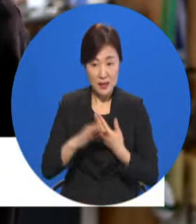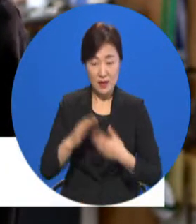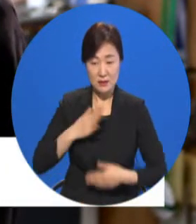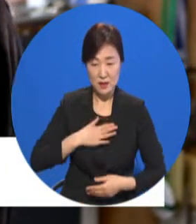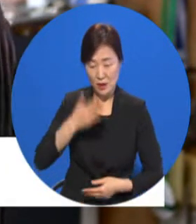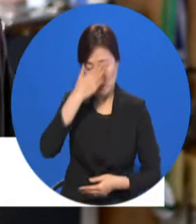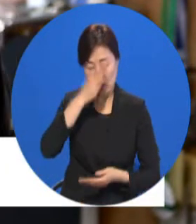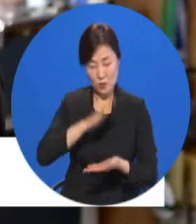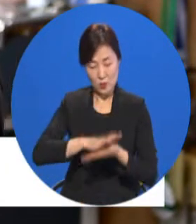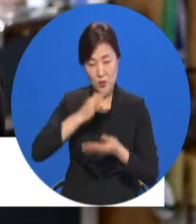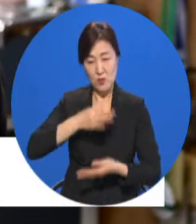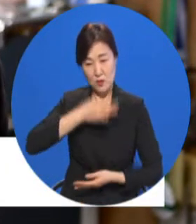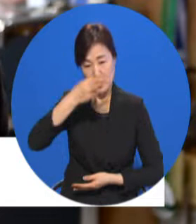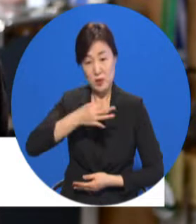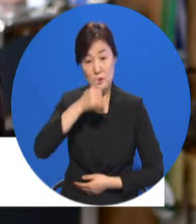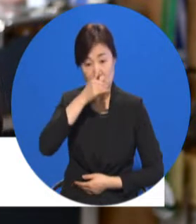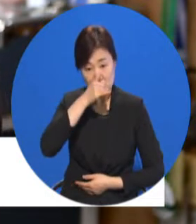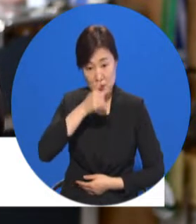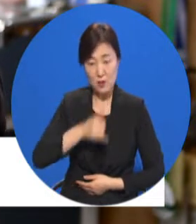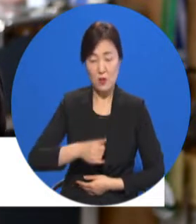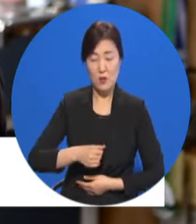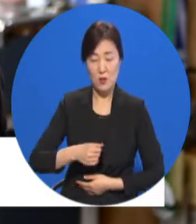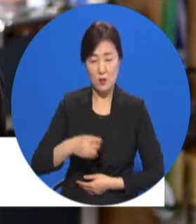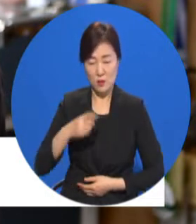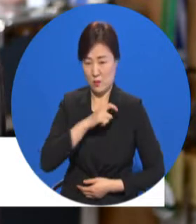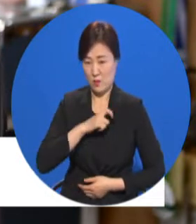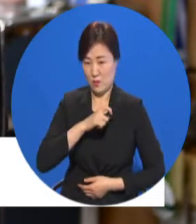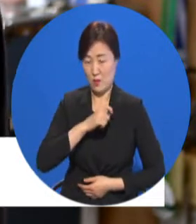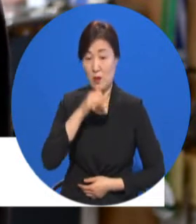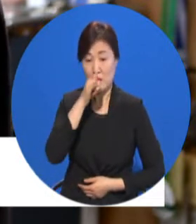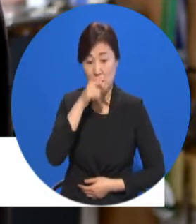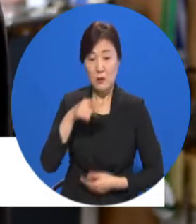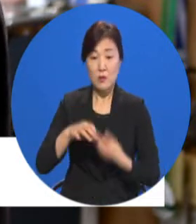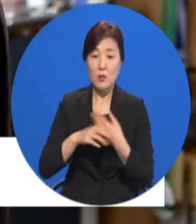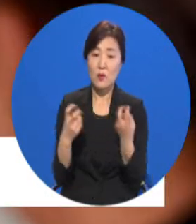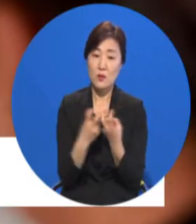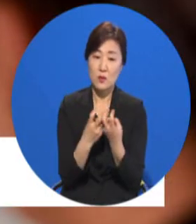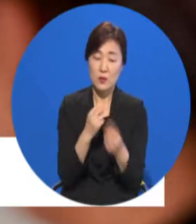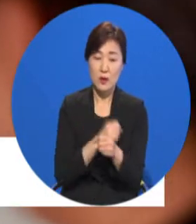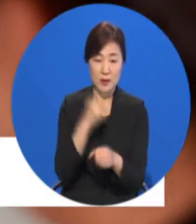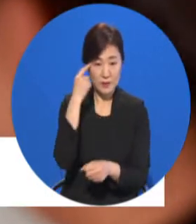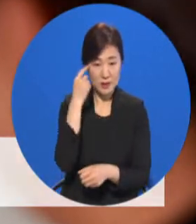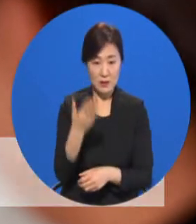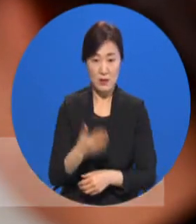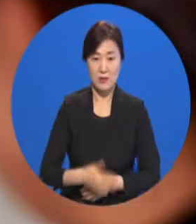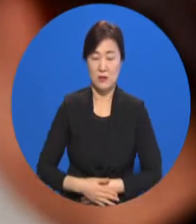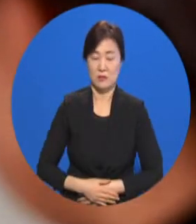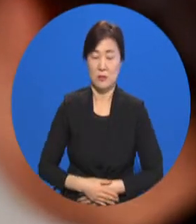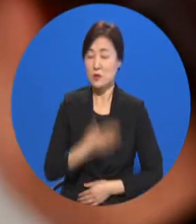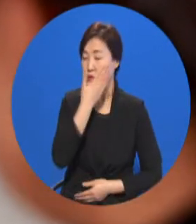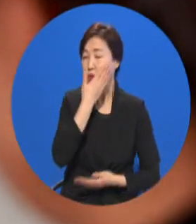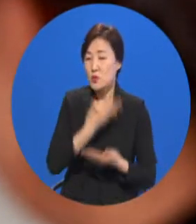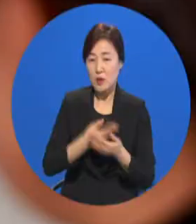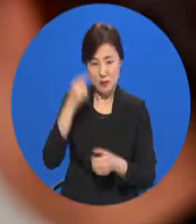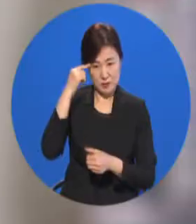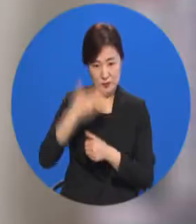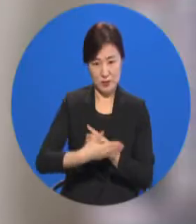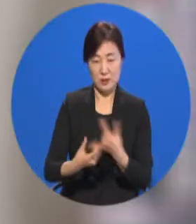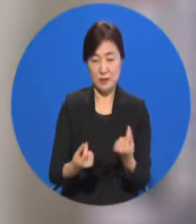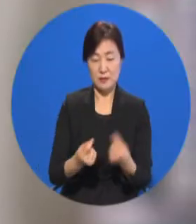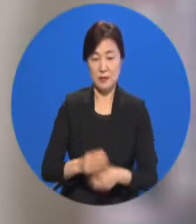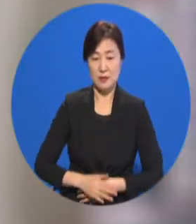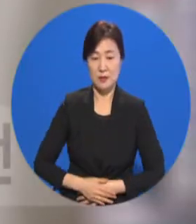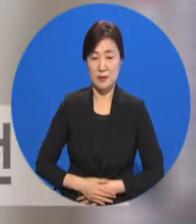나고 기침도 있어서 좀 증상이 있는 것 같다. 그러면은 이제 어떻게 해야 될까요? 아주 중요한 질문이신